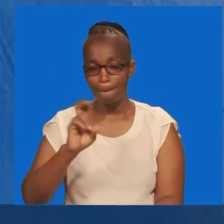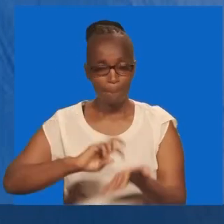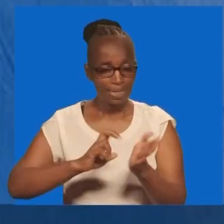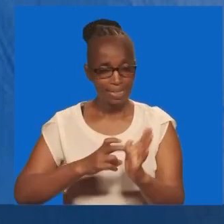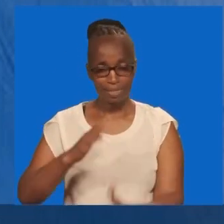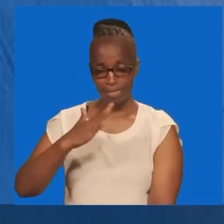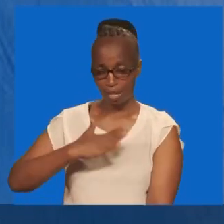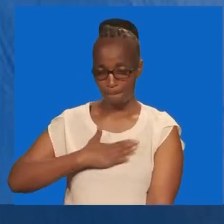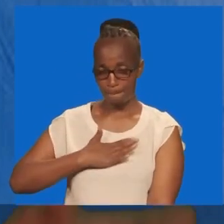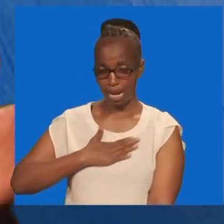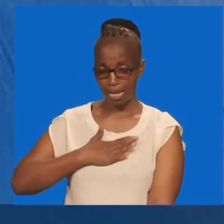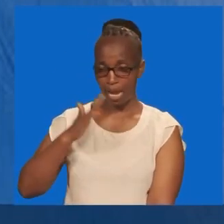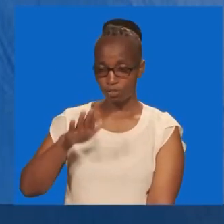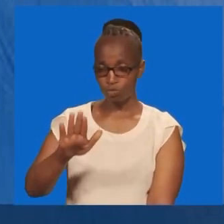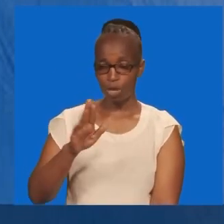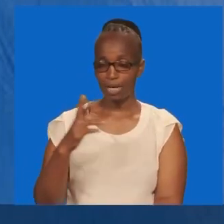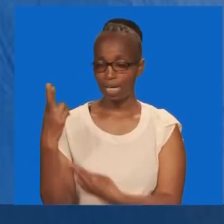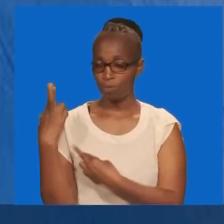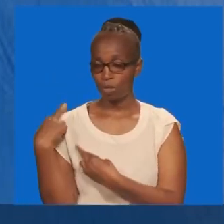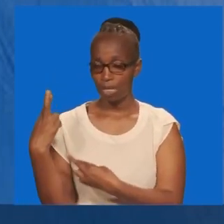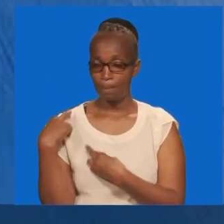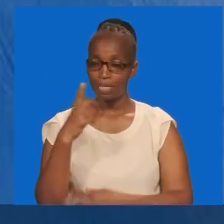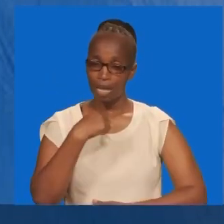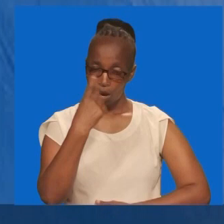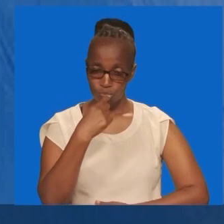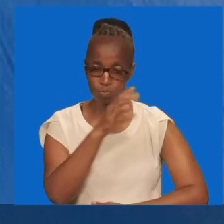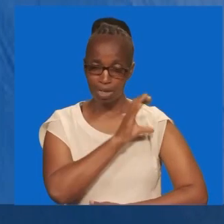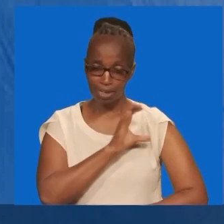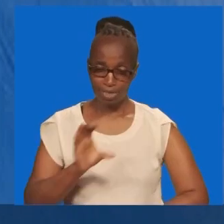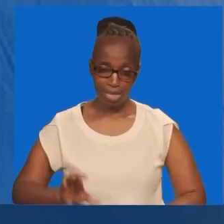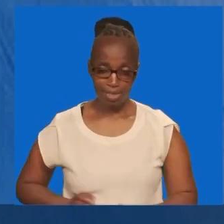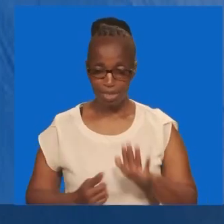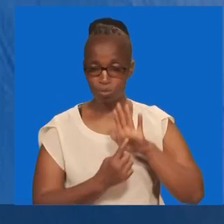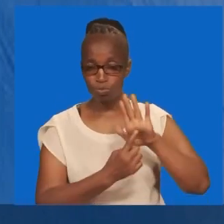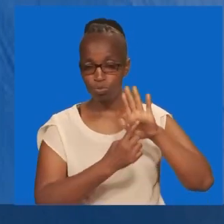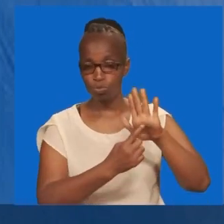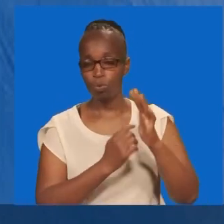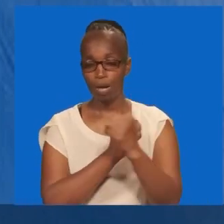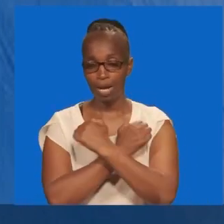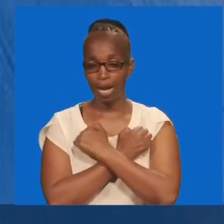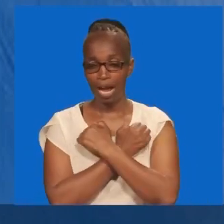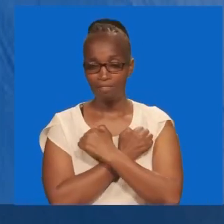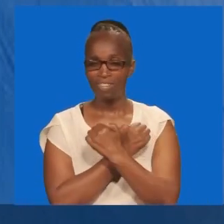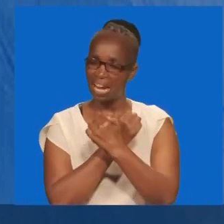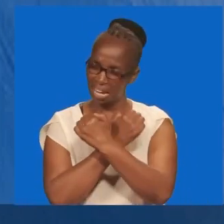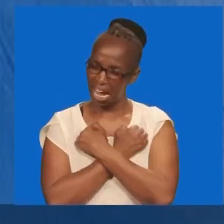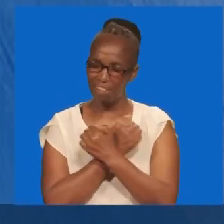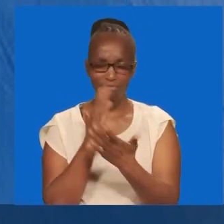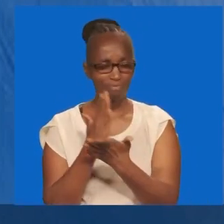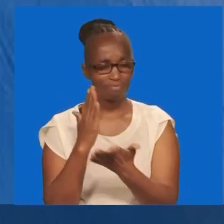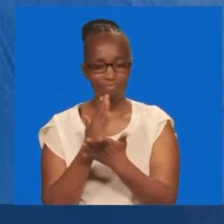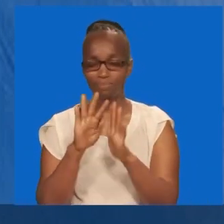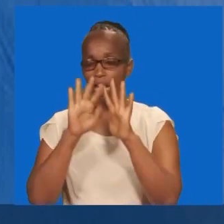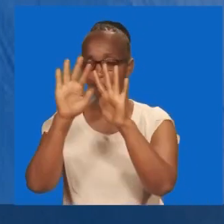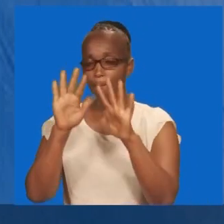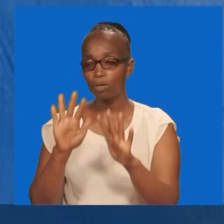Kwa hivyo ni jukumu letu kama Wakristo kuonyesha upendo.